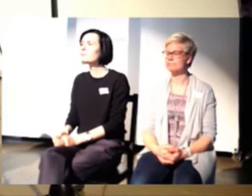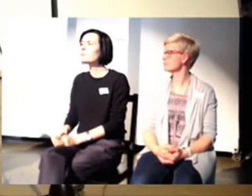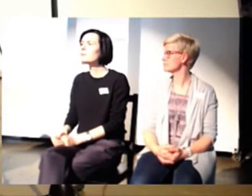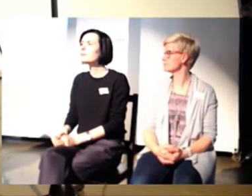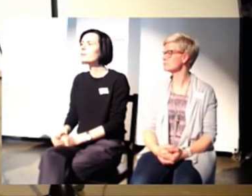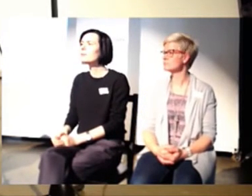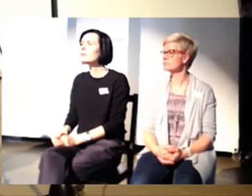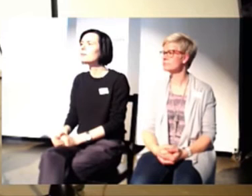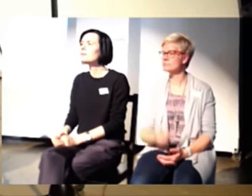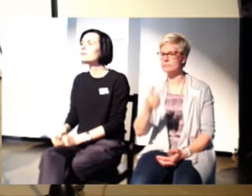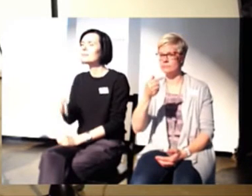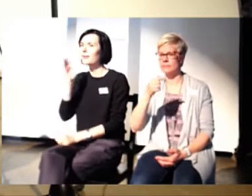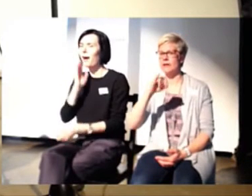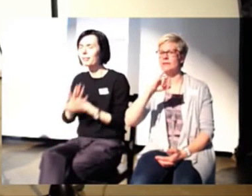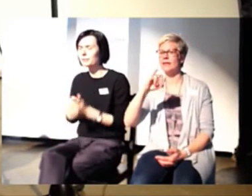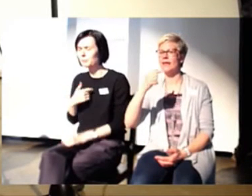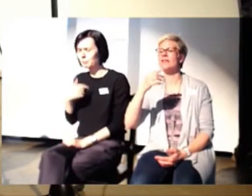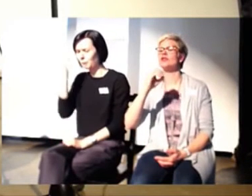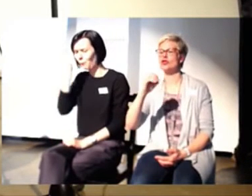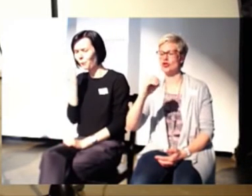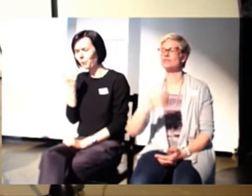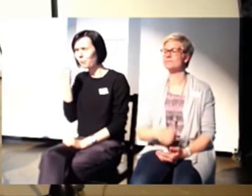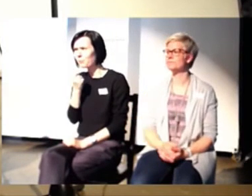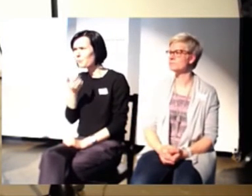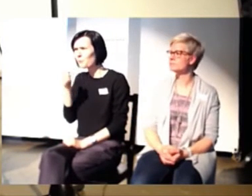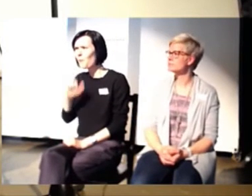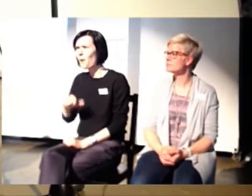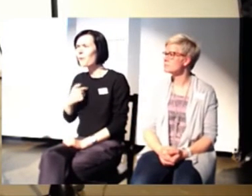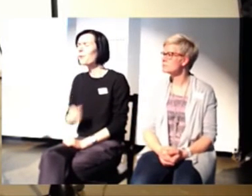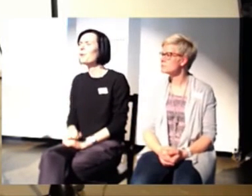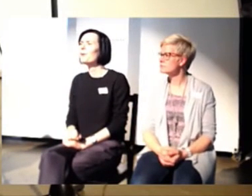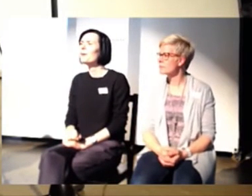Viitto. Anteeksi, kun olen tällainen huono kuulla. Niin, mä olen